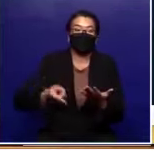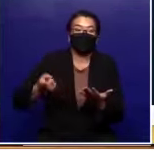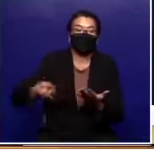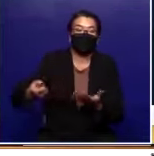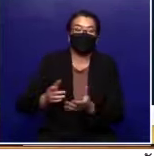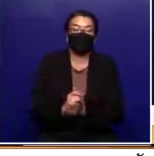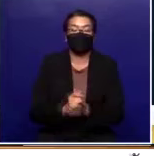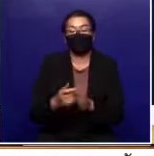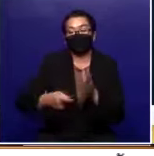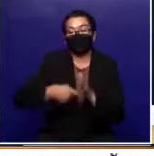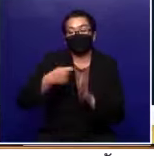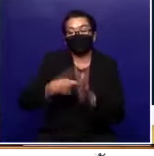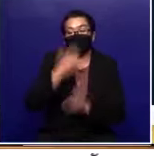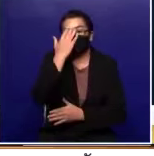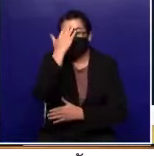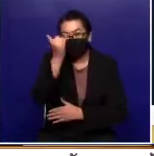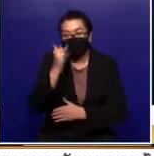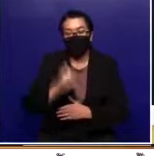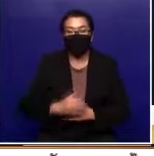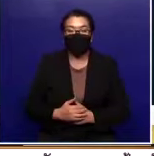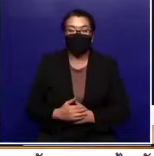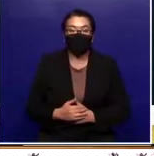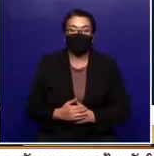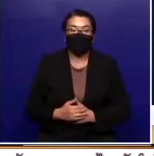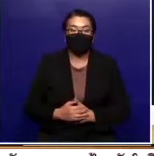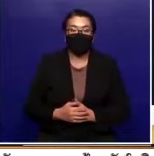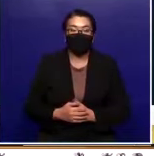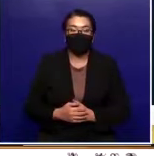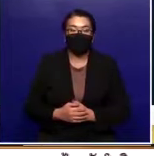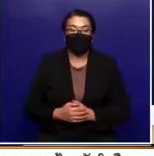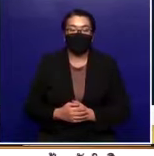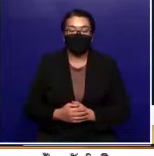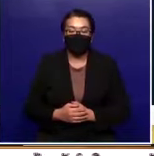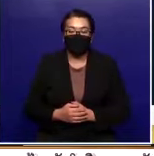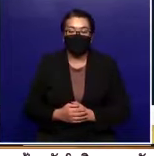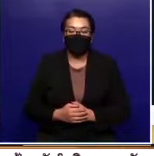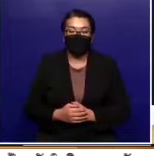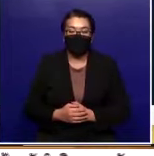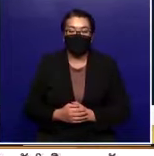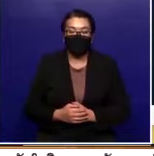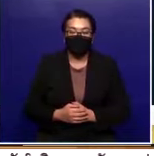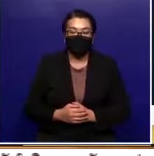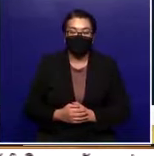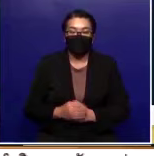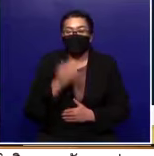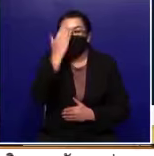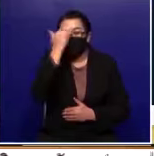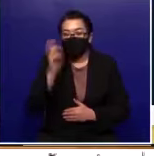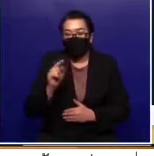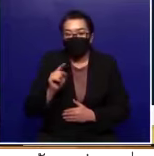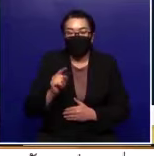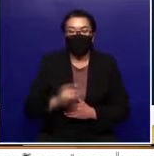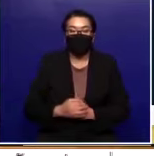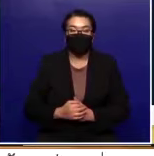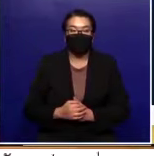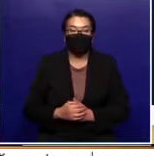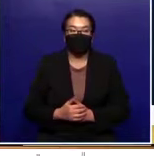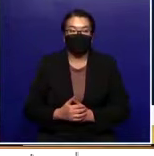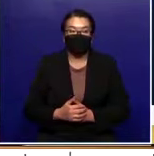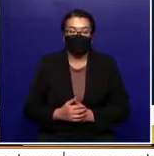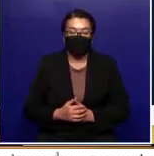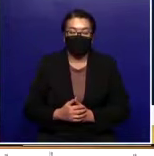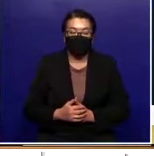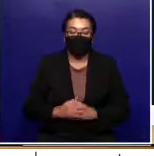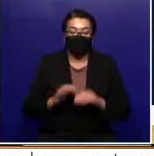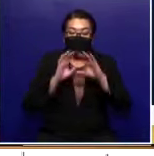ดังต่อไปนี้ครับที่พรรคฝ่ายค้านนั้นไม่สามารถที่จะให้ท่านผ่านได้ก็เพราะว่ารัฐบาลชุดนี้เป็นรั